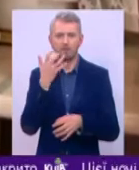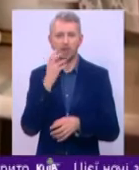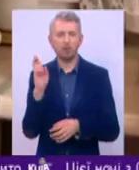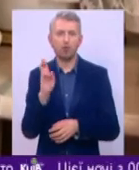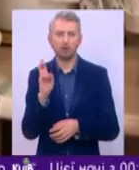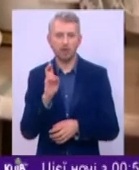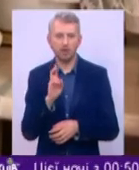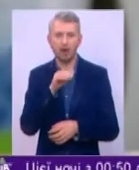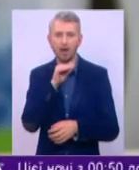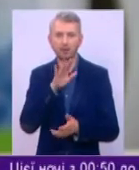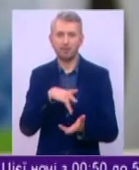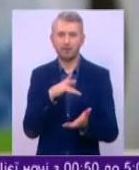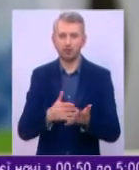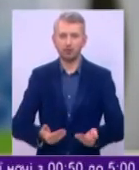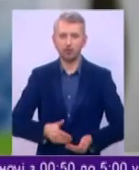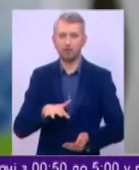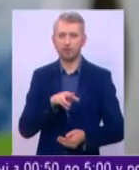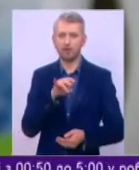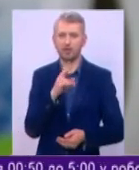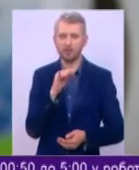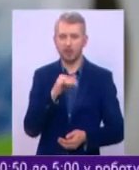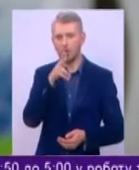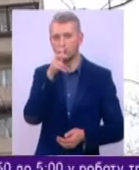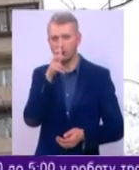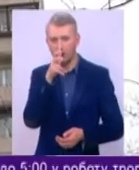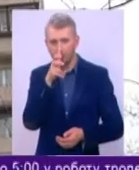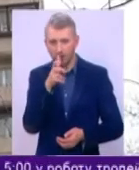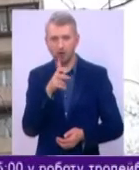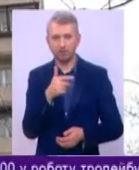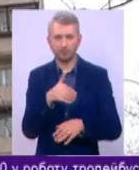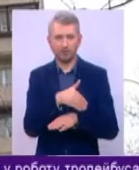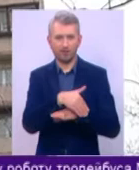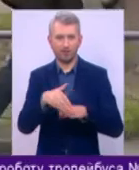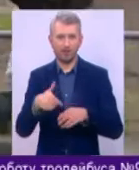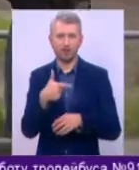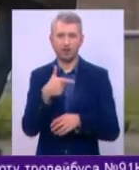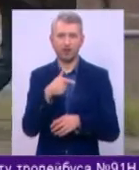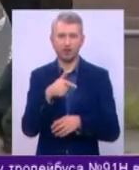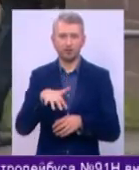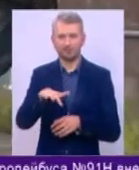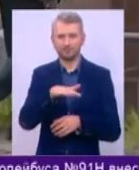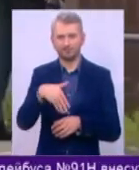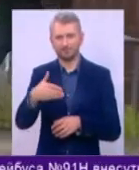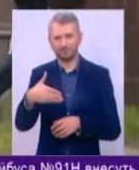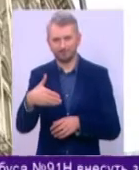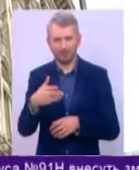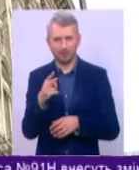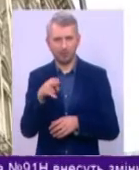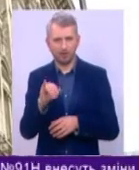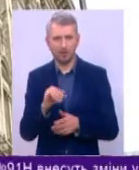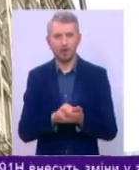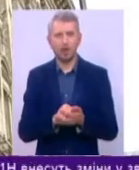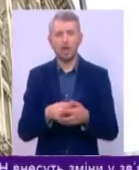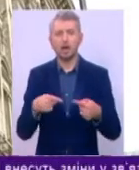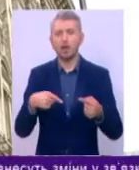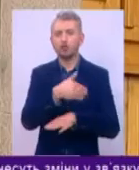Борщагівка, Академістечко, житловий масив Нивки, район Шулявка в межах вулиці Вадима Гетьмана, Виборської, Гарматної, Польової та суміжних вулиць. Зрештою,